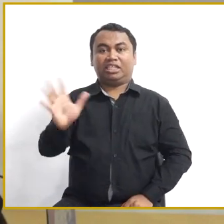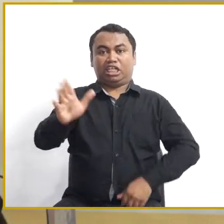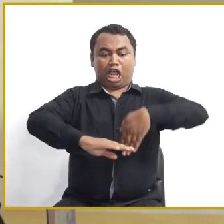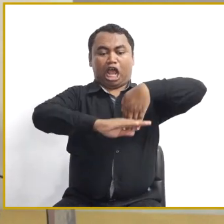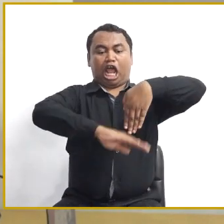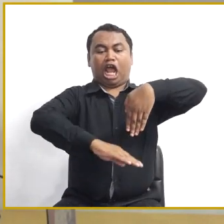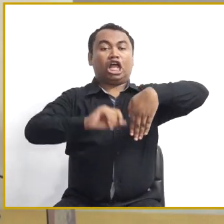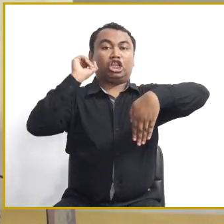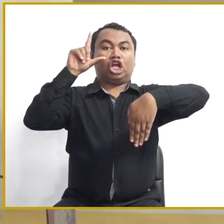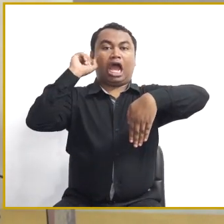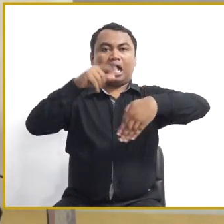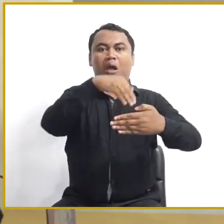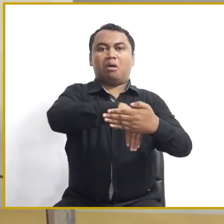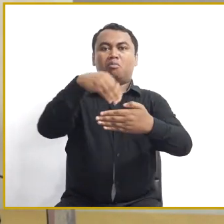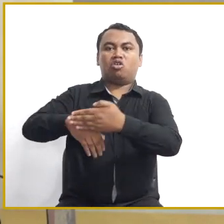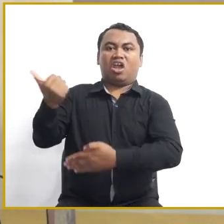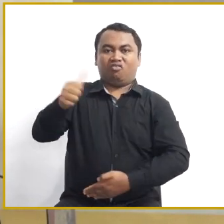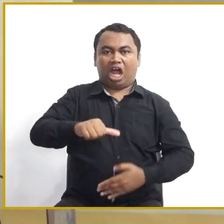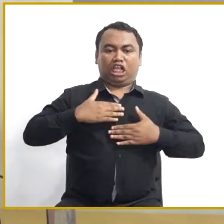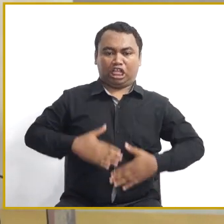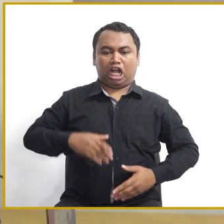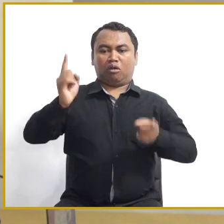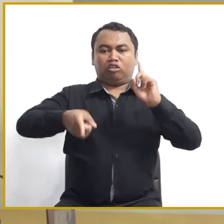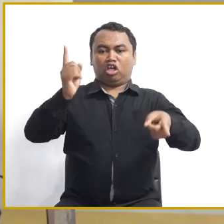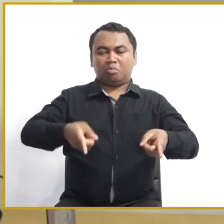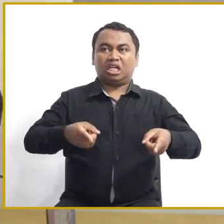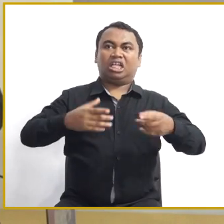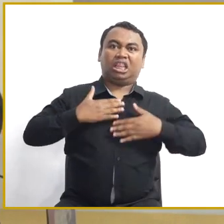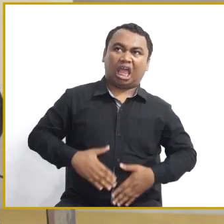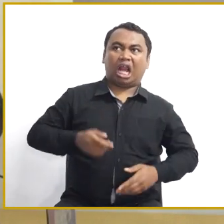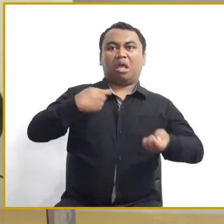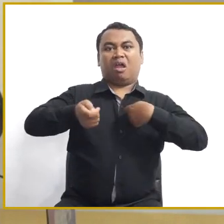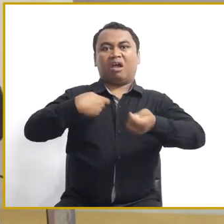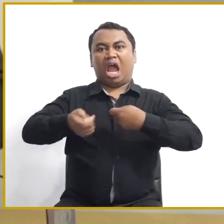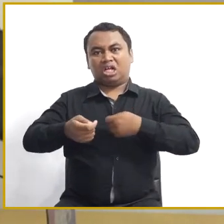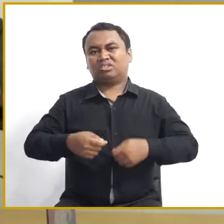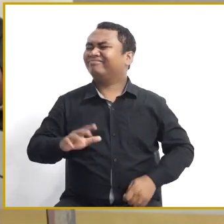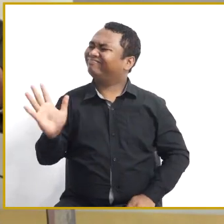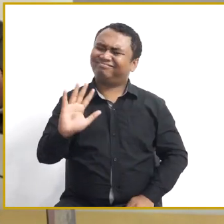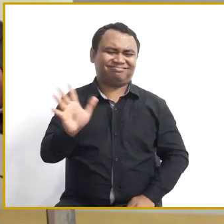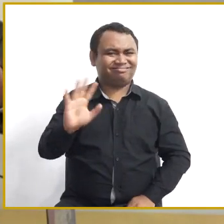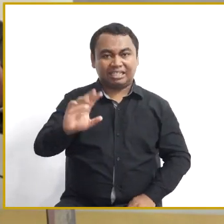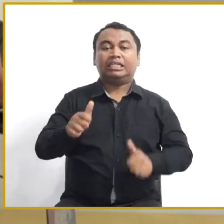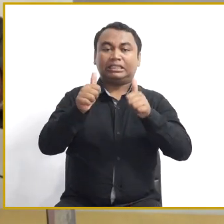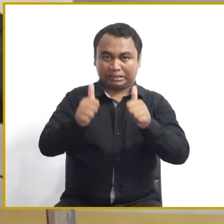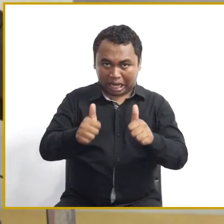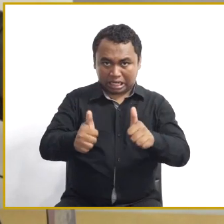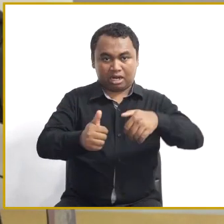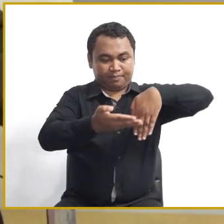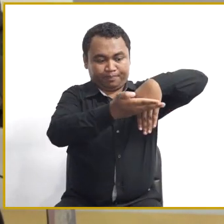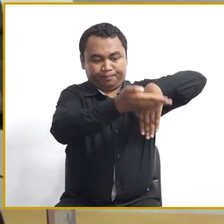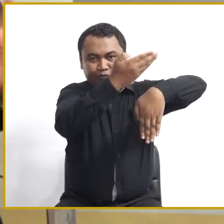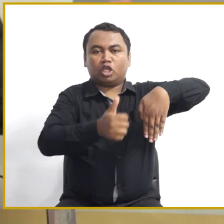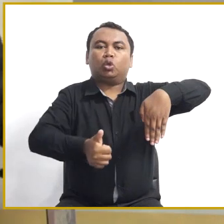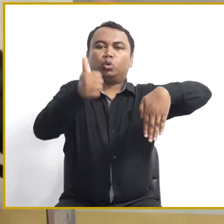atoliara mamboly vary de sady iopy no anao varotra asiana zany faritra anakiray tena hoe